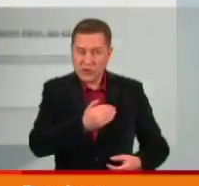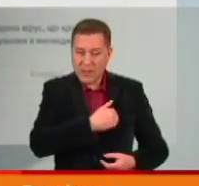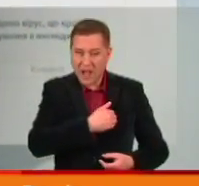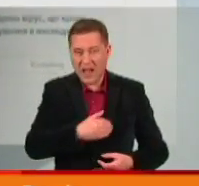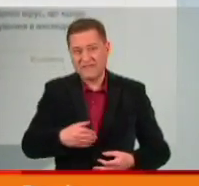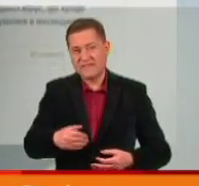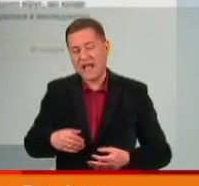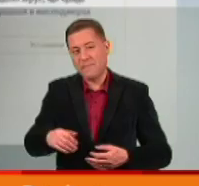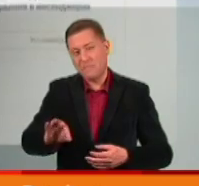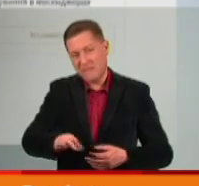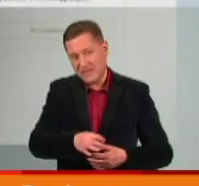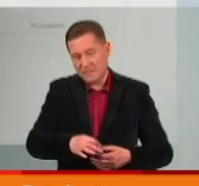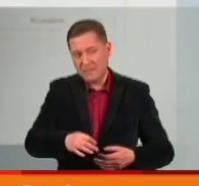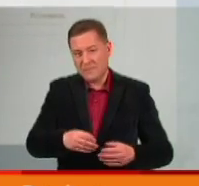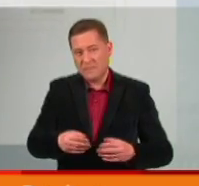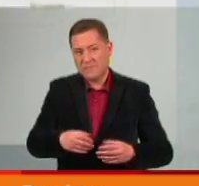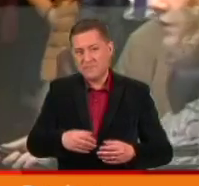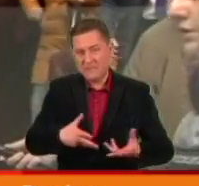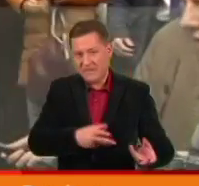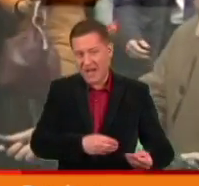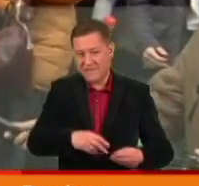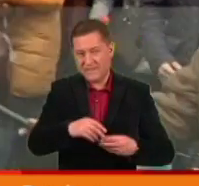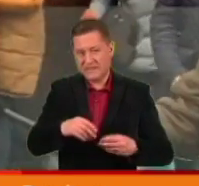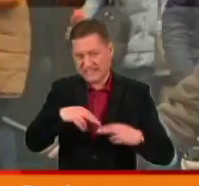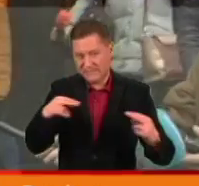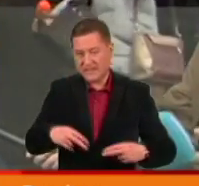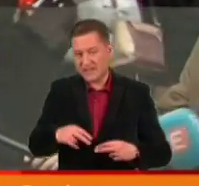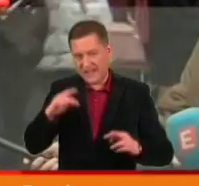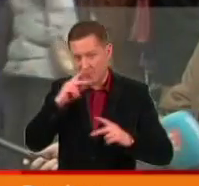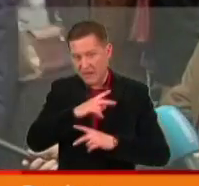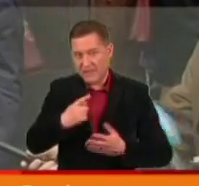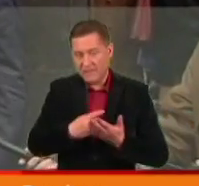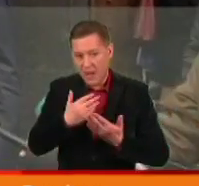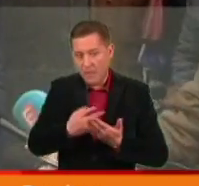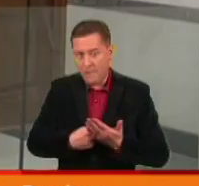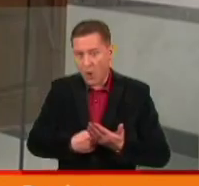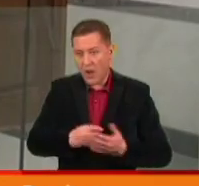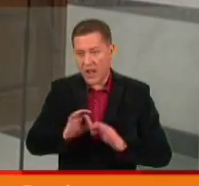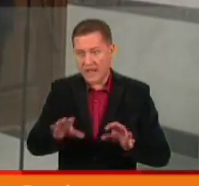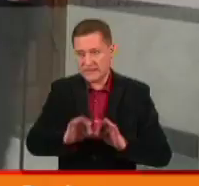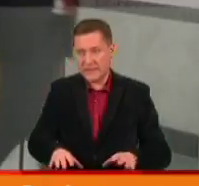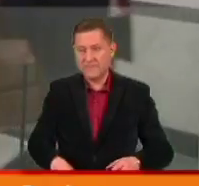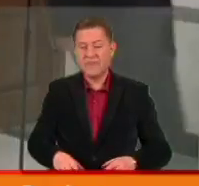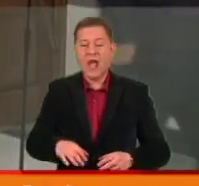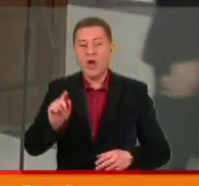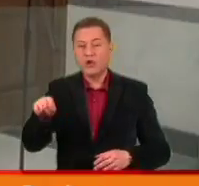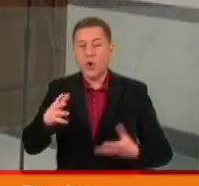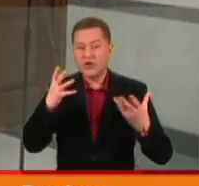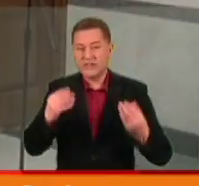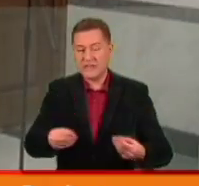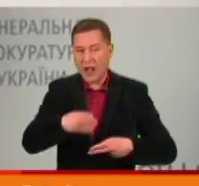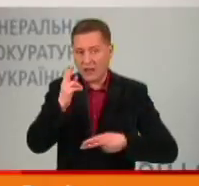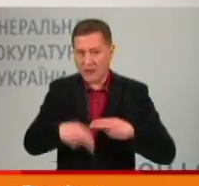навіть підбивав свідка дати неправдиві покази. Ілюзія єдності антикорупційників розтанула на очах. Того ж дня крапку